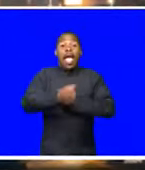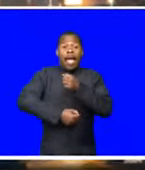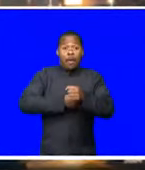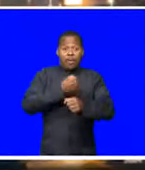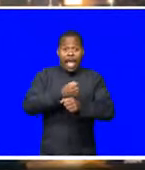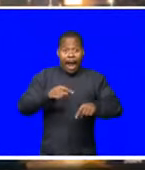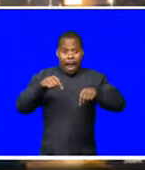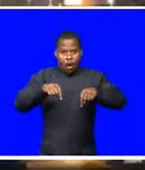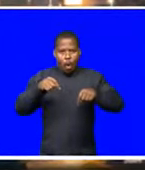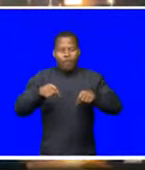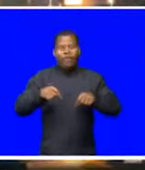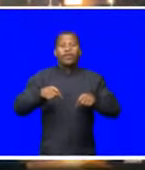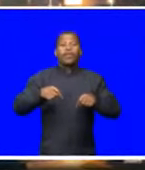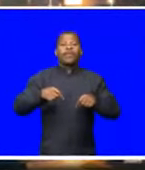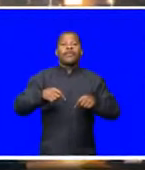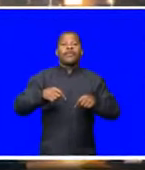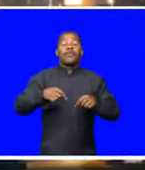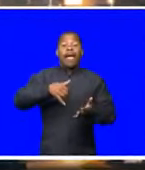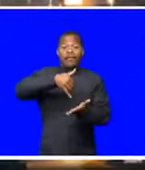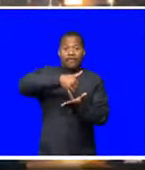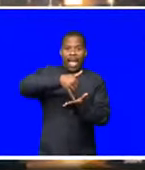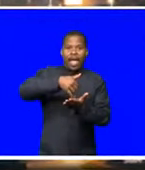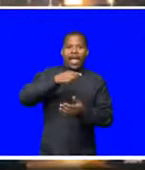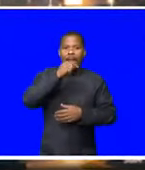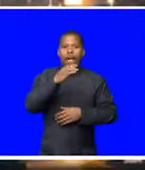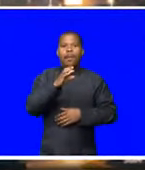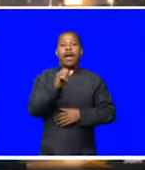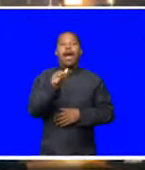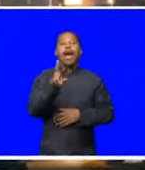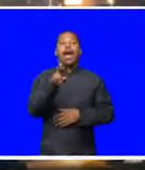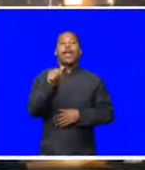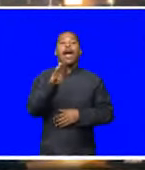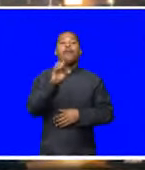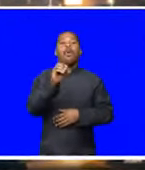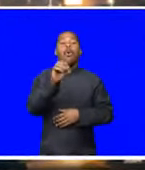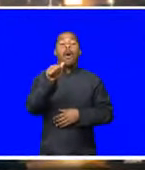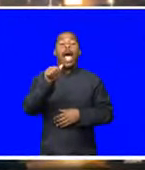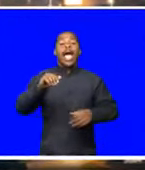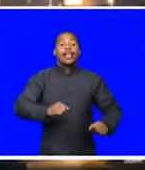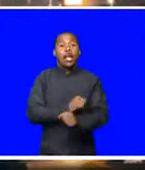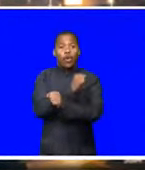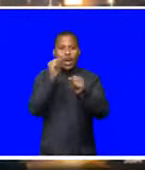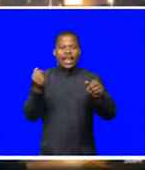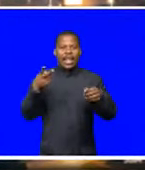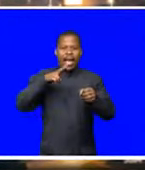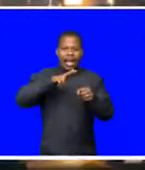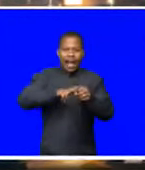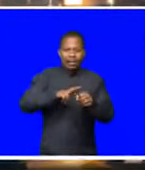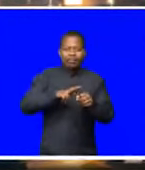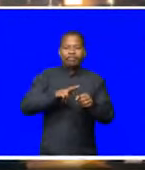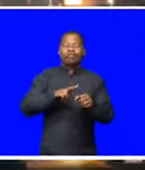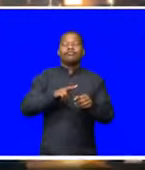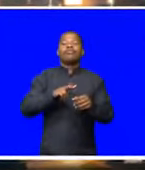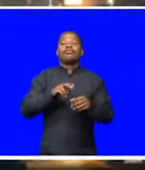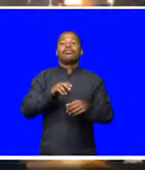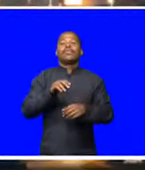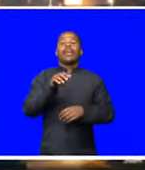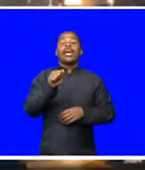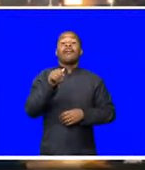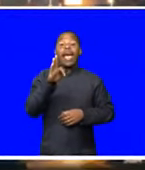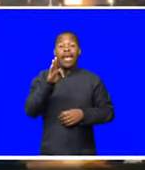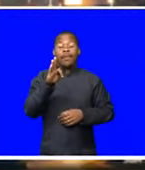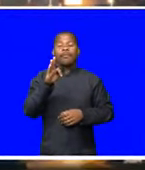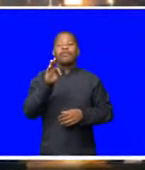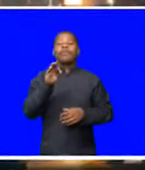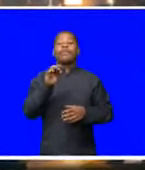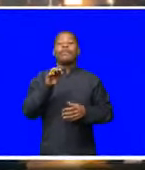iLiverpool sevele-ke iphakamise indzebe ye-Carabao Cup kanzi-ke itawuthola netulu neChelsea kumancamu enzebe ye-FA Cup